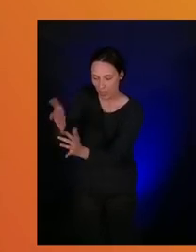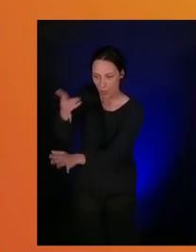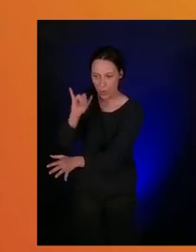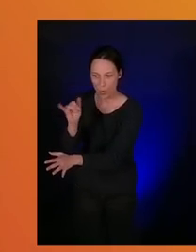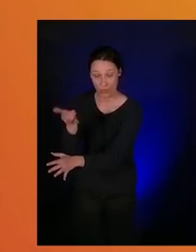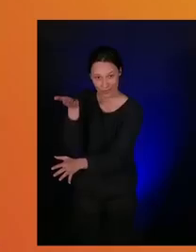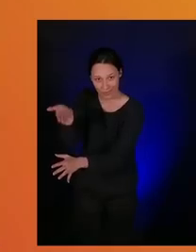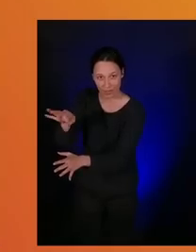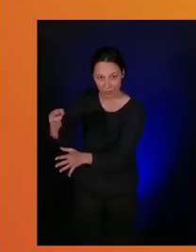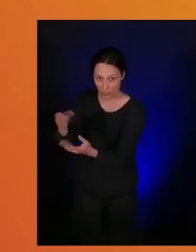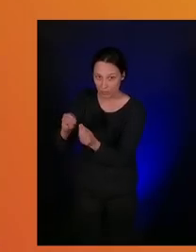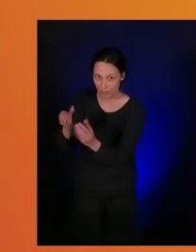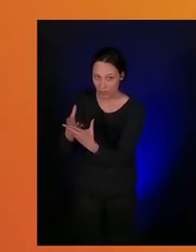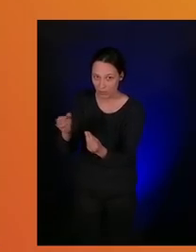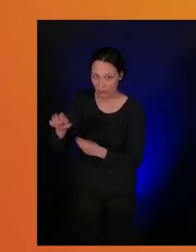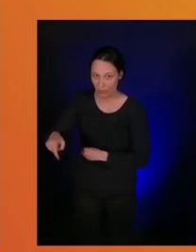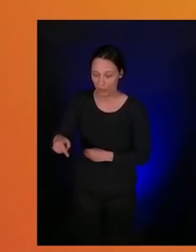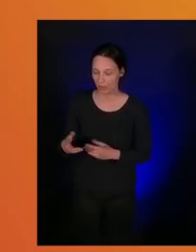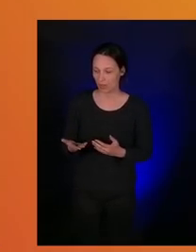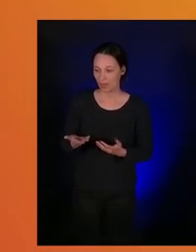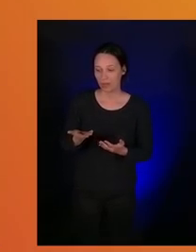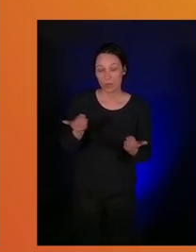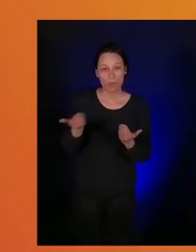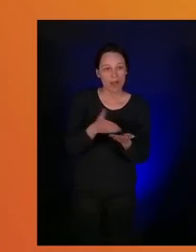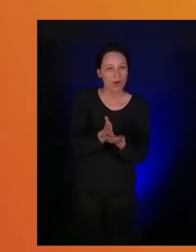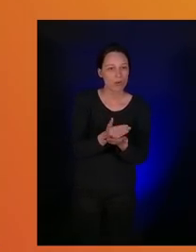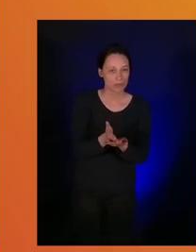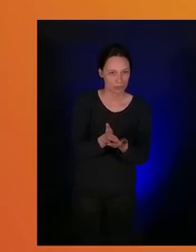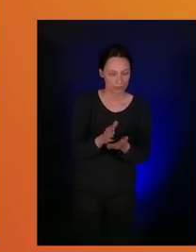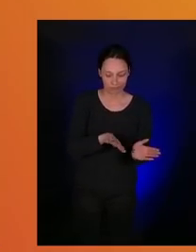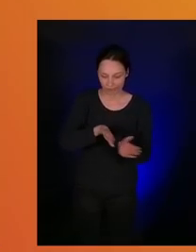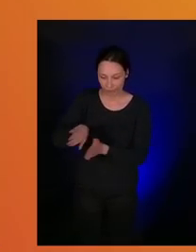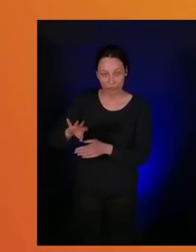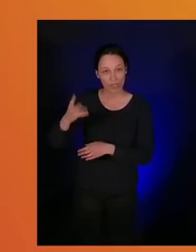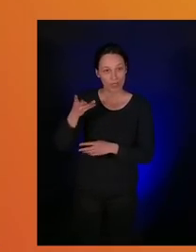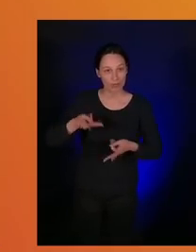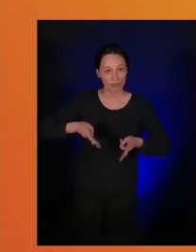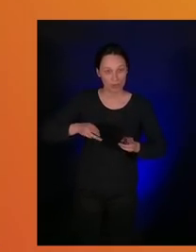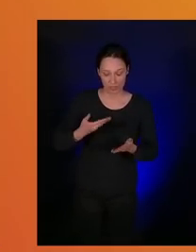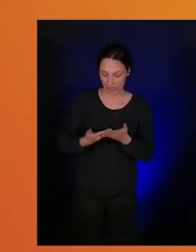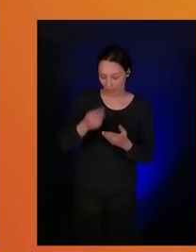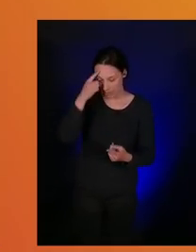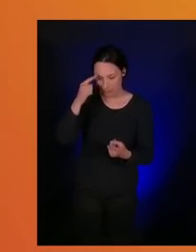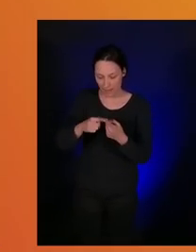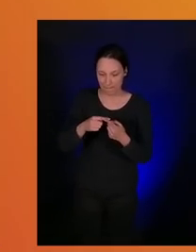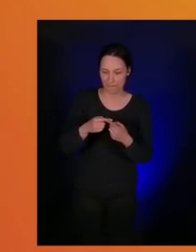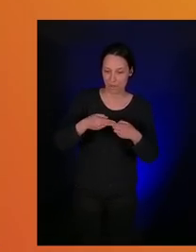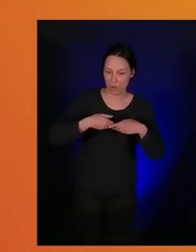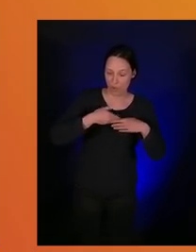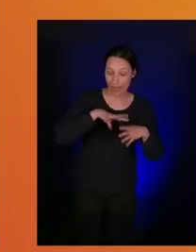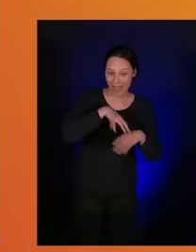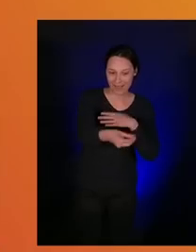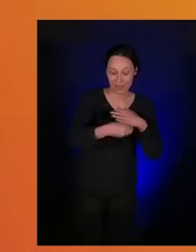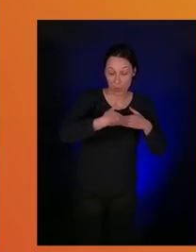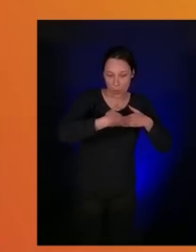orientations. Le quatrième volet traite d'une organisation ouverte vers l'extérieur, permettant de mettre en lumière le